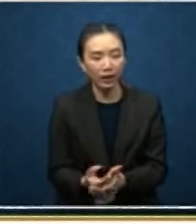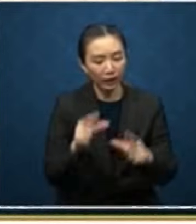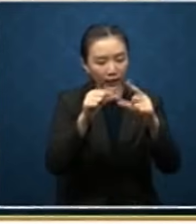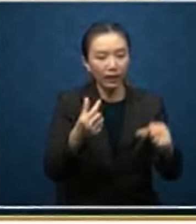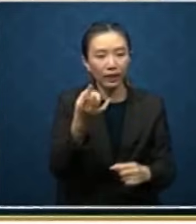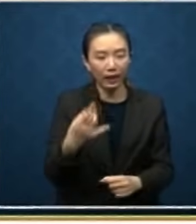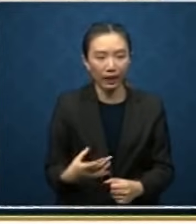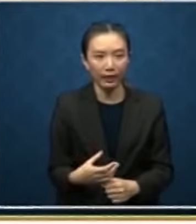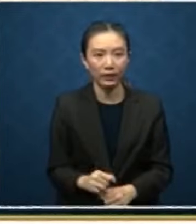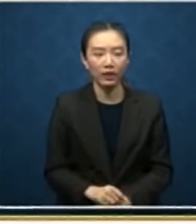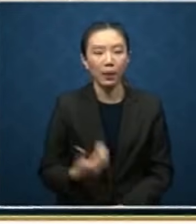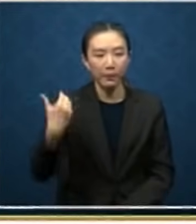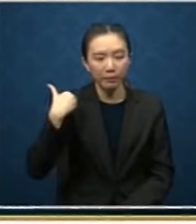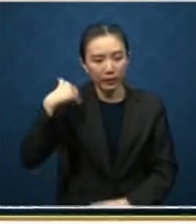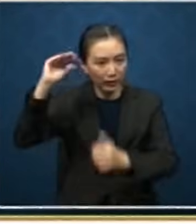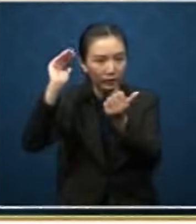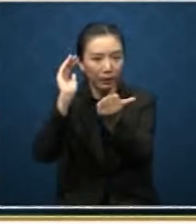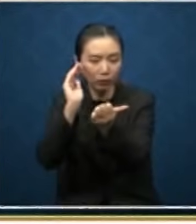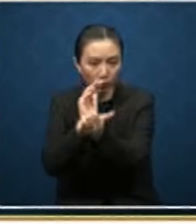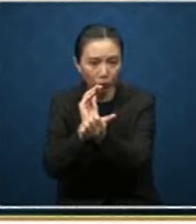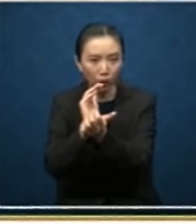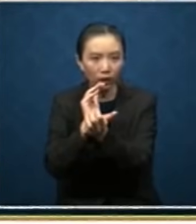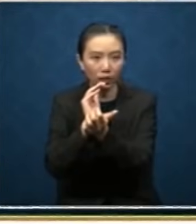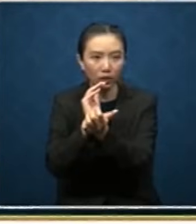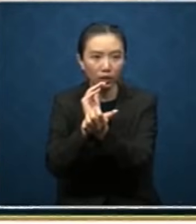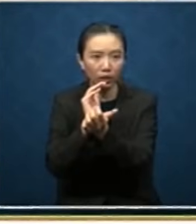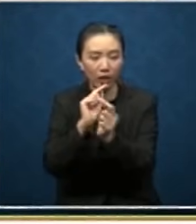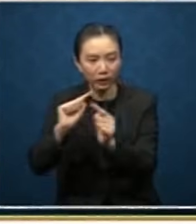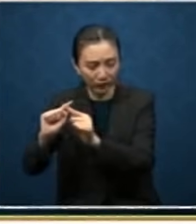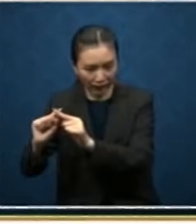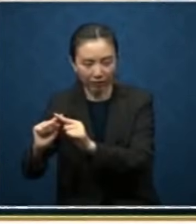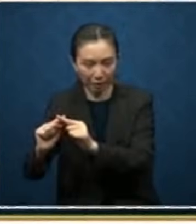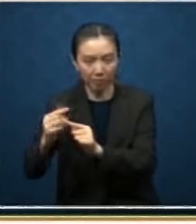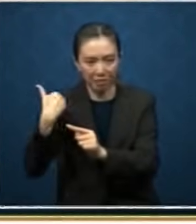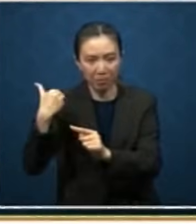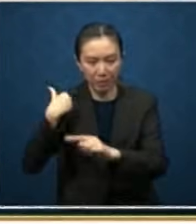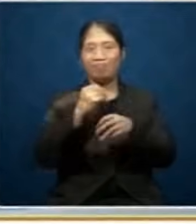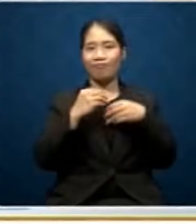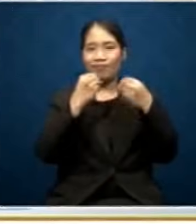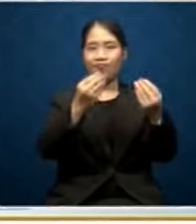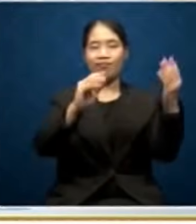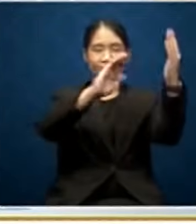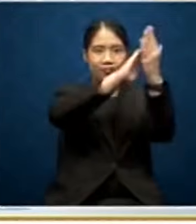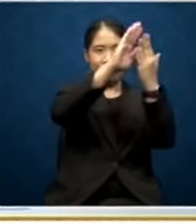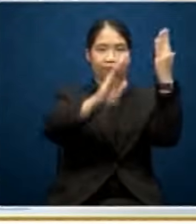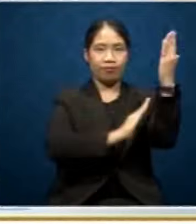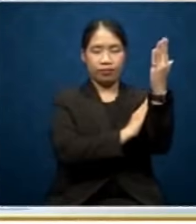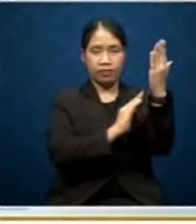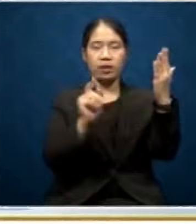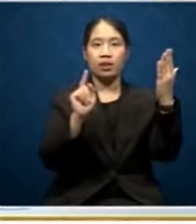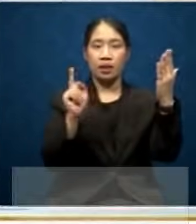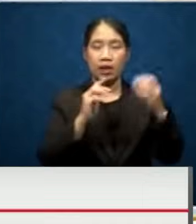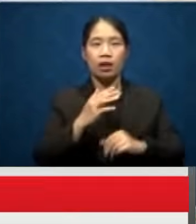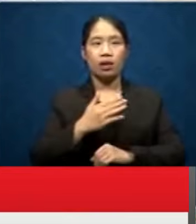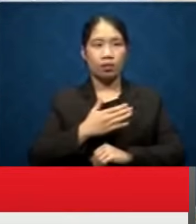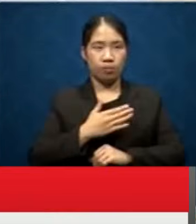บุญของประเทศที่ผมเข้ามาแล้วเกิดเหตุการณ์เรื่องนี้ผมได้พระ